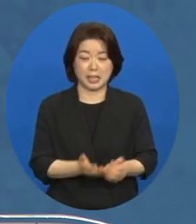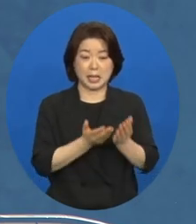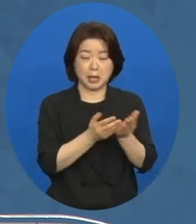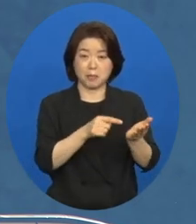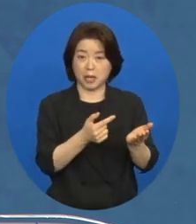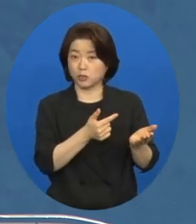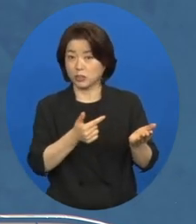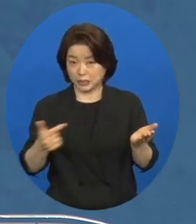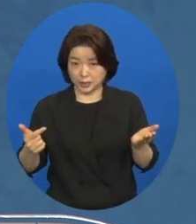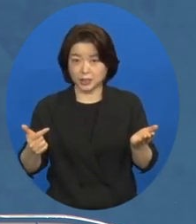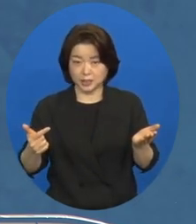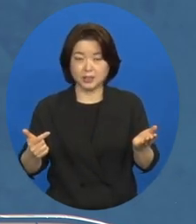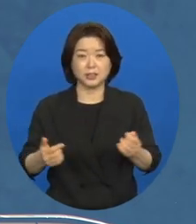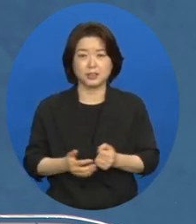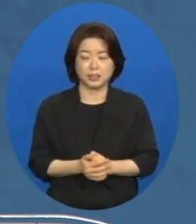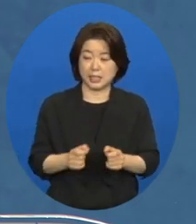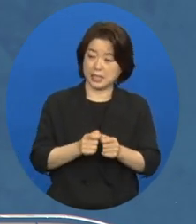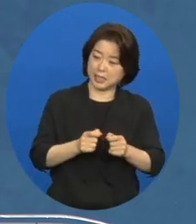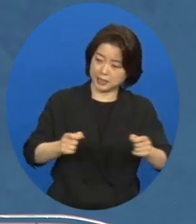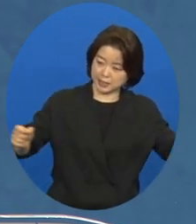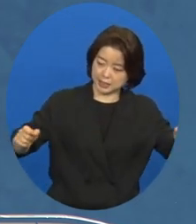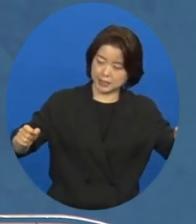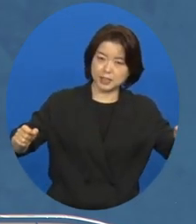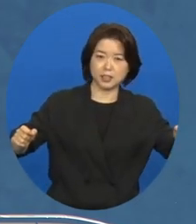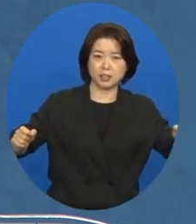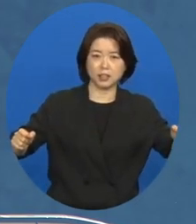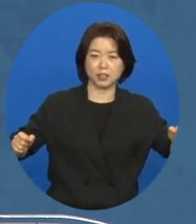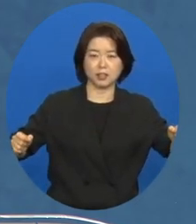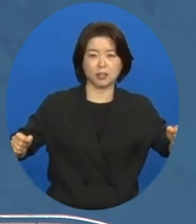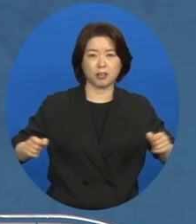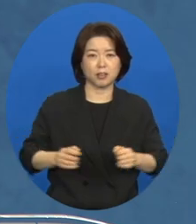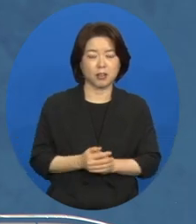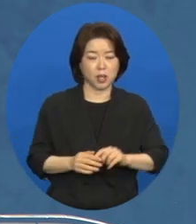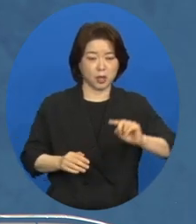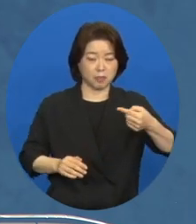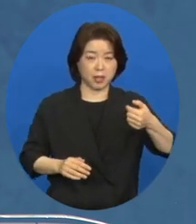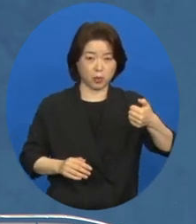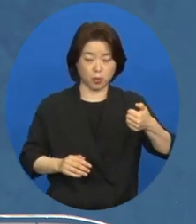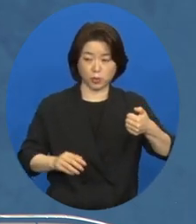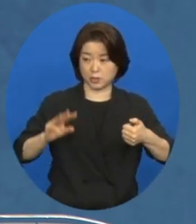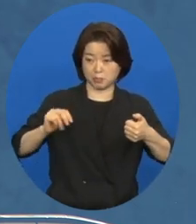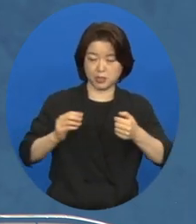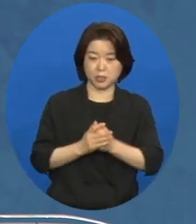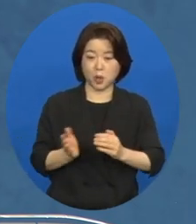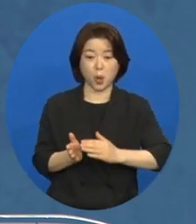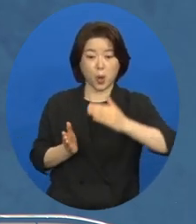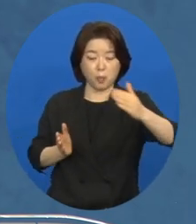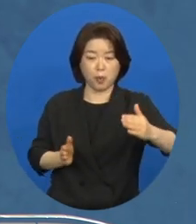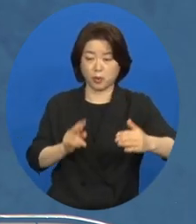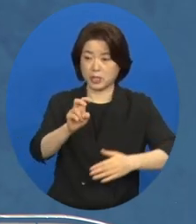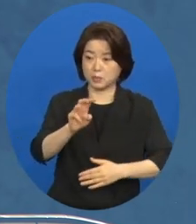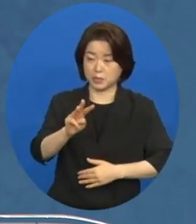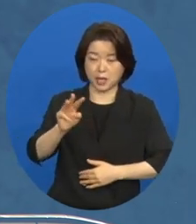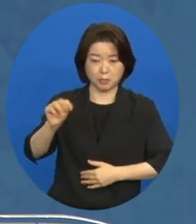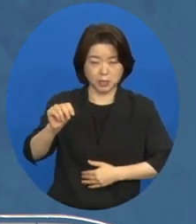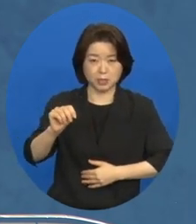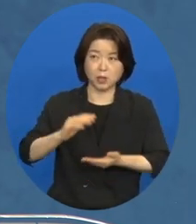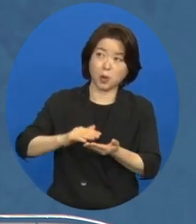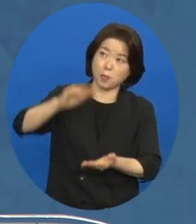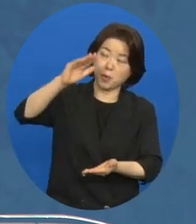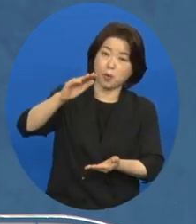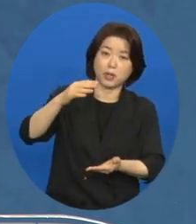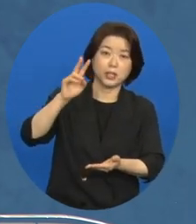크기도 길이는 한 150여 미터, 폭은 한 23미터, 높이는 14미터 정도